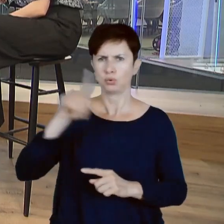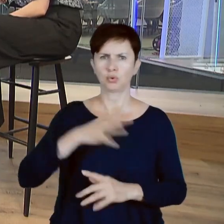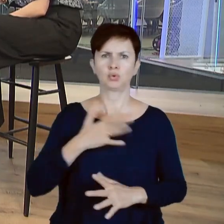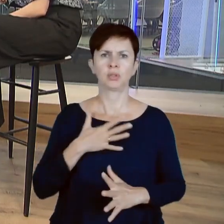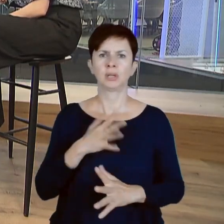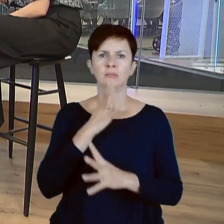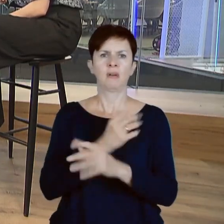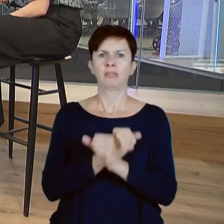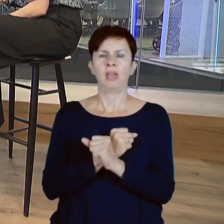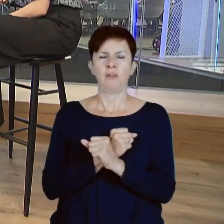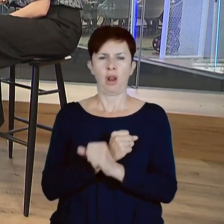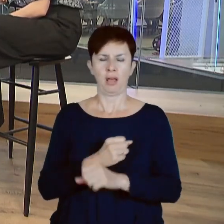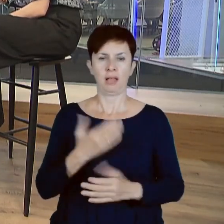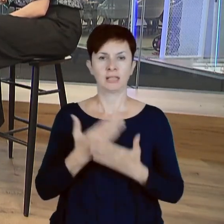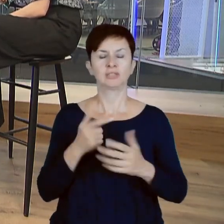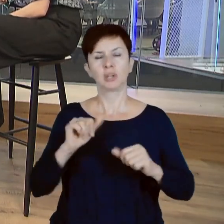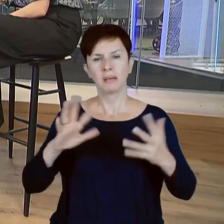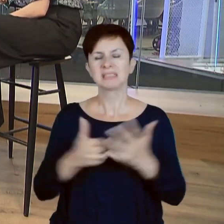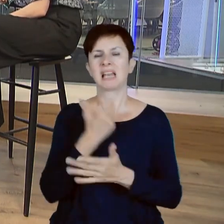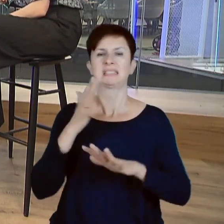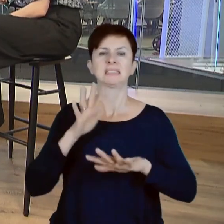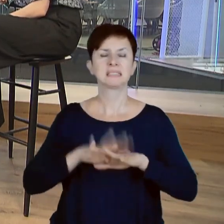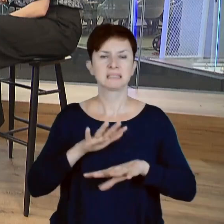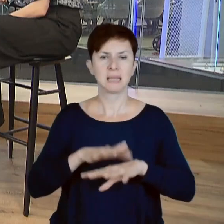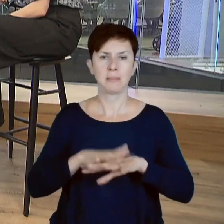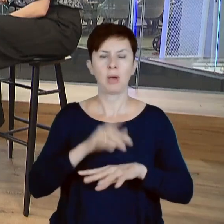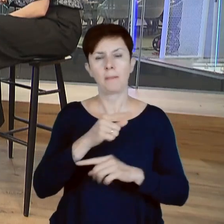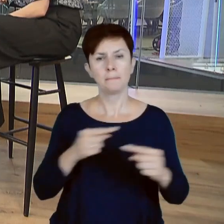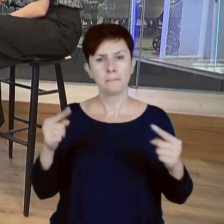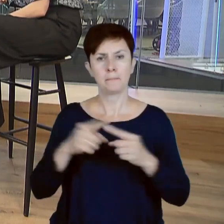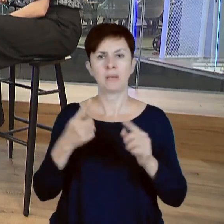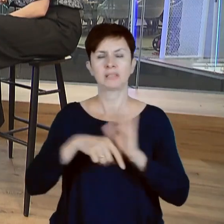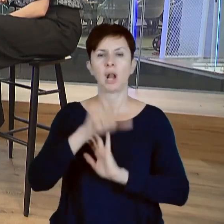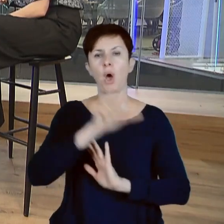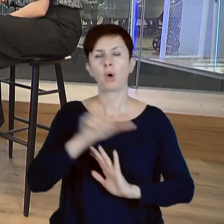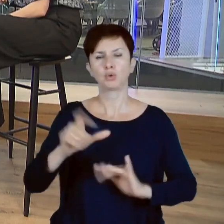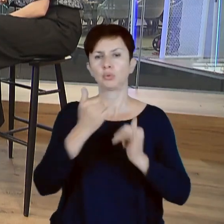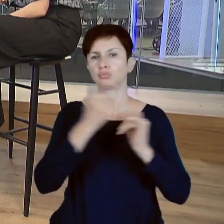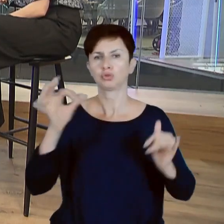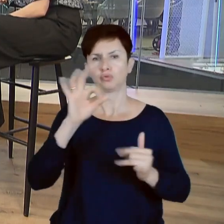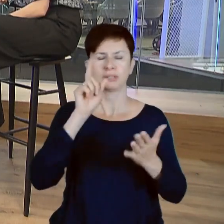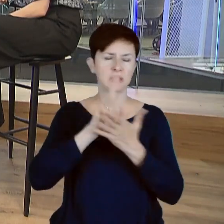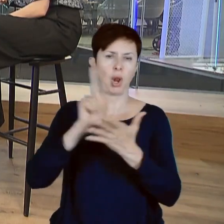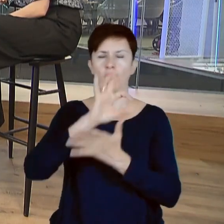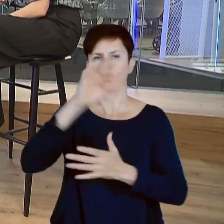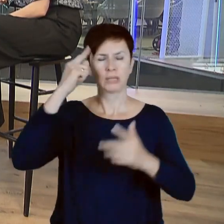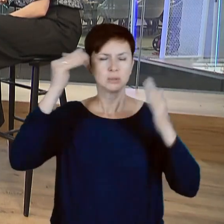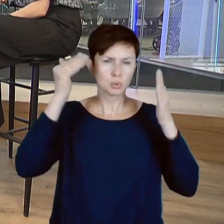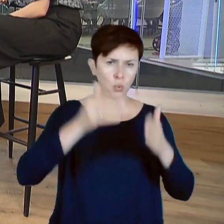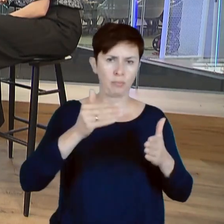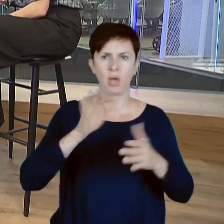znalezienie systemu, który będzie też pasował do osób z różnym zdolnością skupiania się, z różnymi